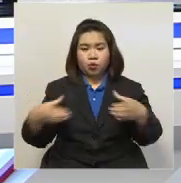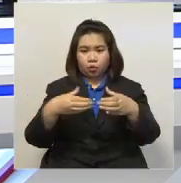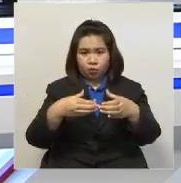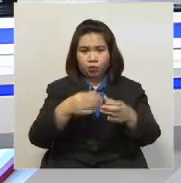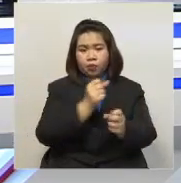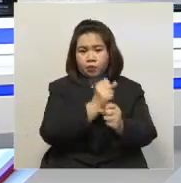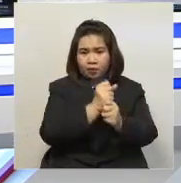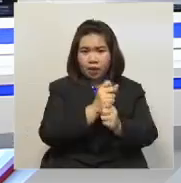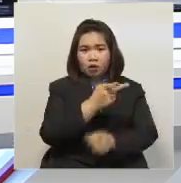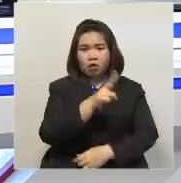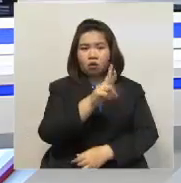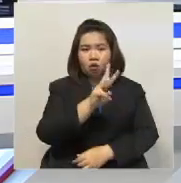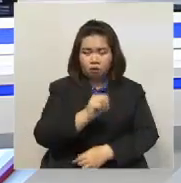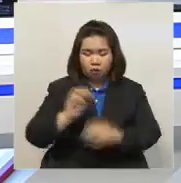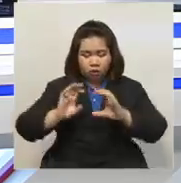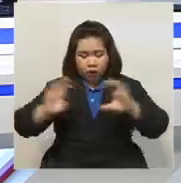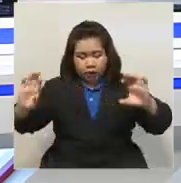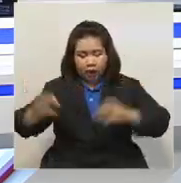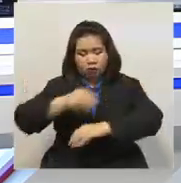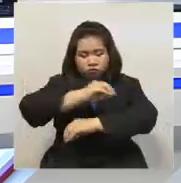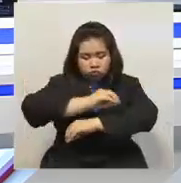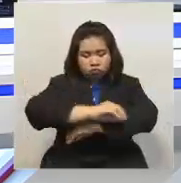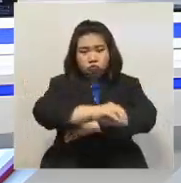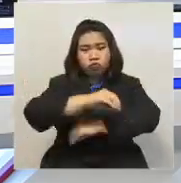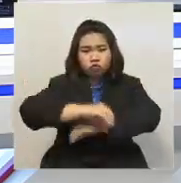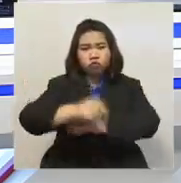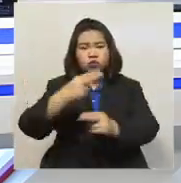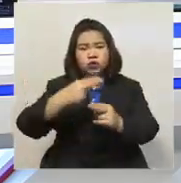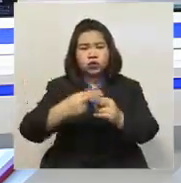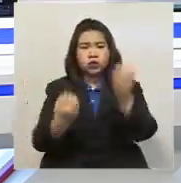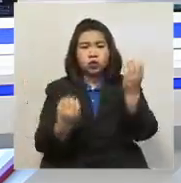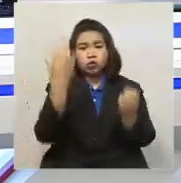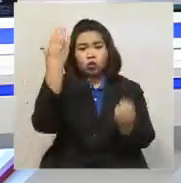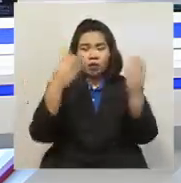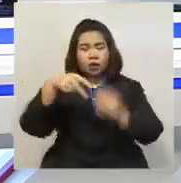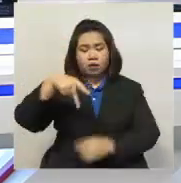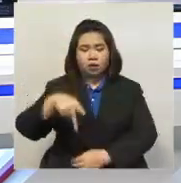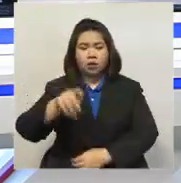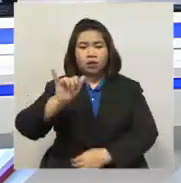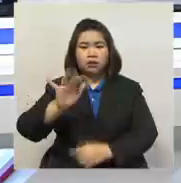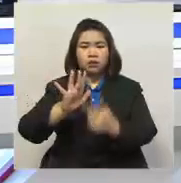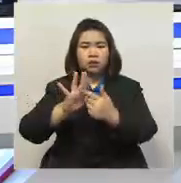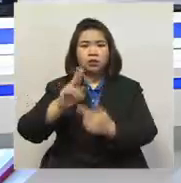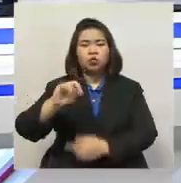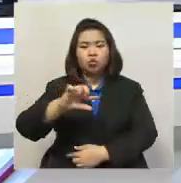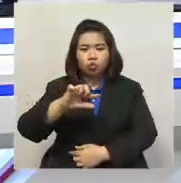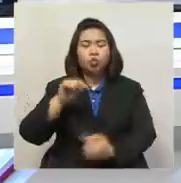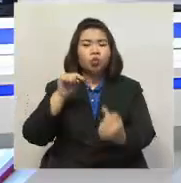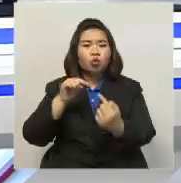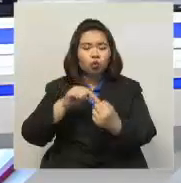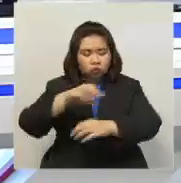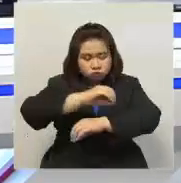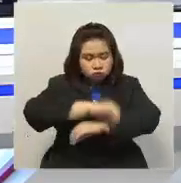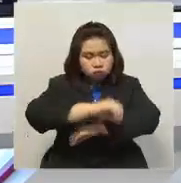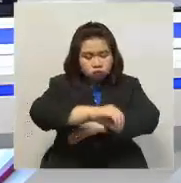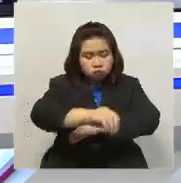และข้าราชการช่วยกันปลูกต้นไม้พยุงค่ะเนื่องในโอกาสวันรักต้นไม้ประจำปีของชาติเพื่อที่จะเป็นการสร้างแรงจูง